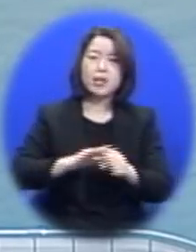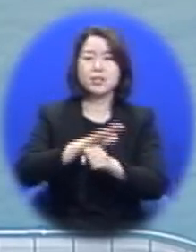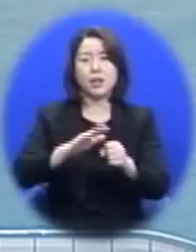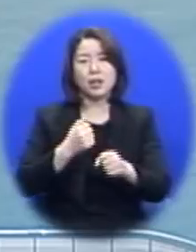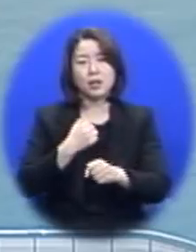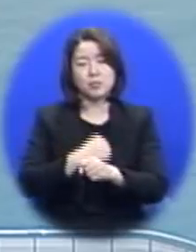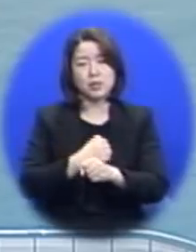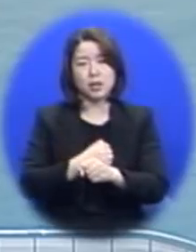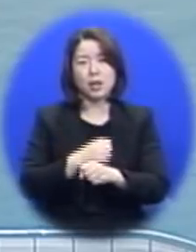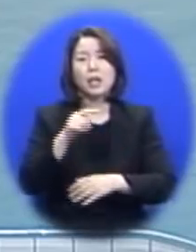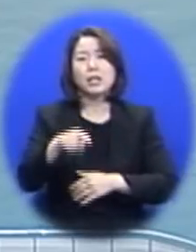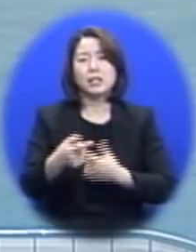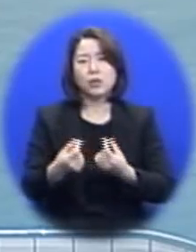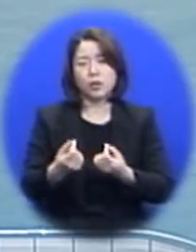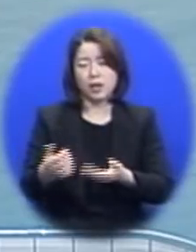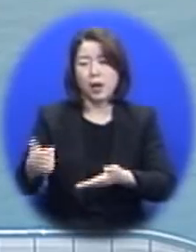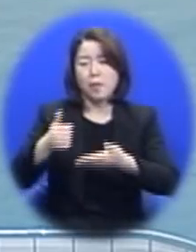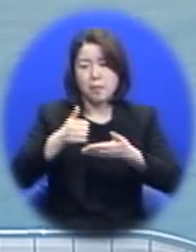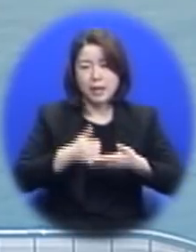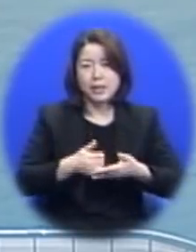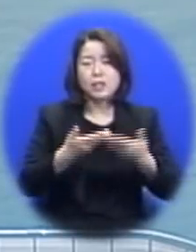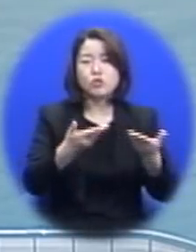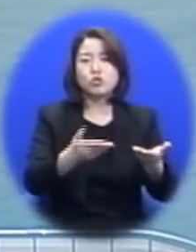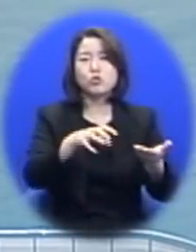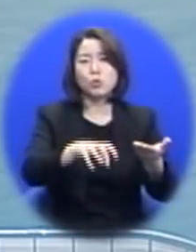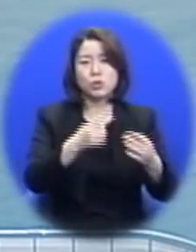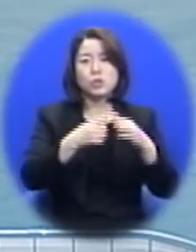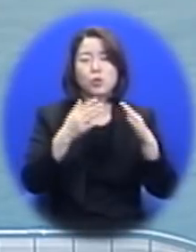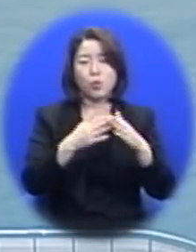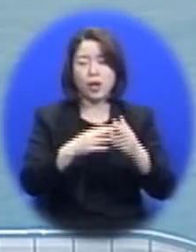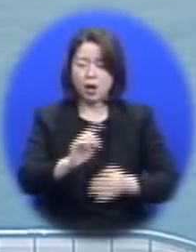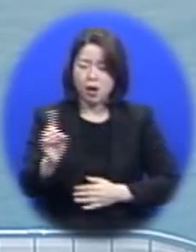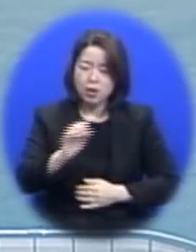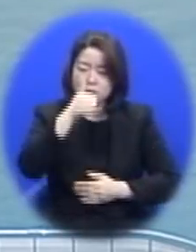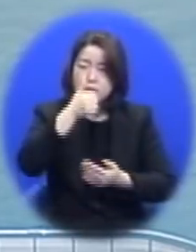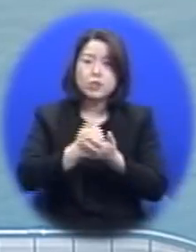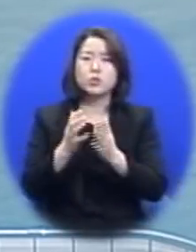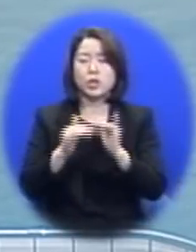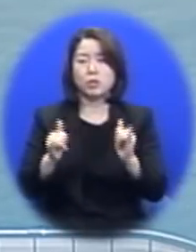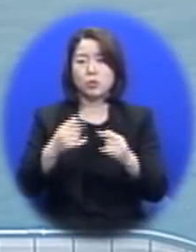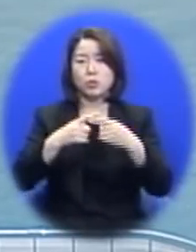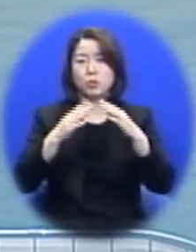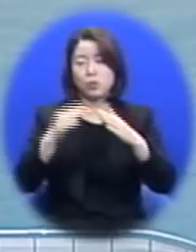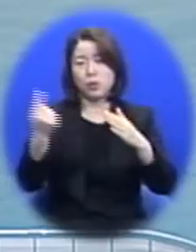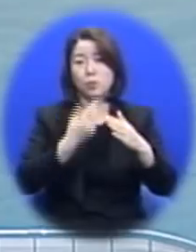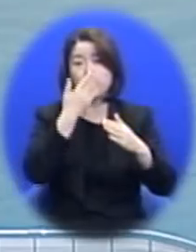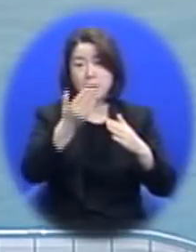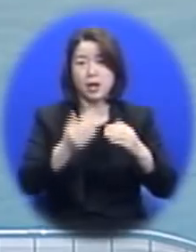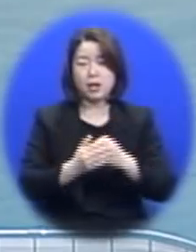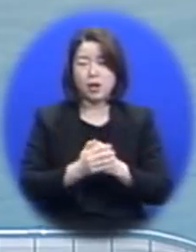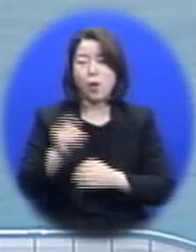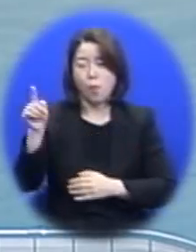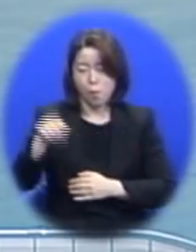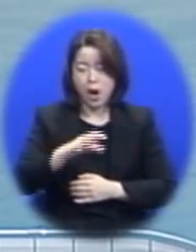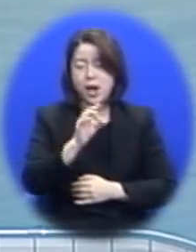사랑합니다. 이렇게 받아주는 데가 교회예요. 어떤 죄인도 교회에 올 수 있어요. 와야